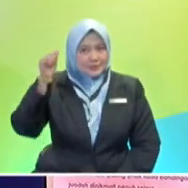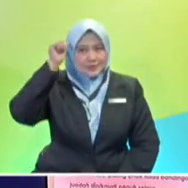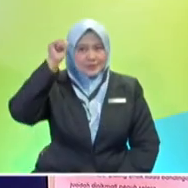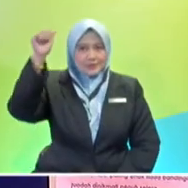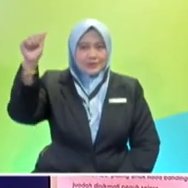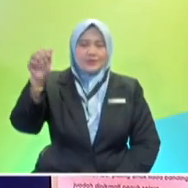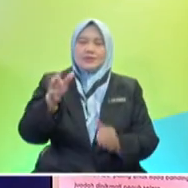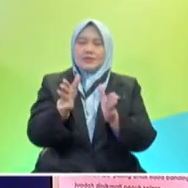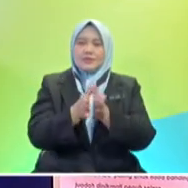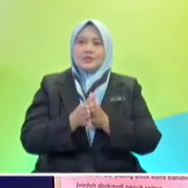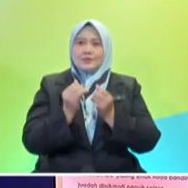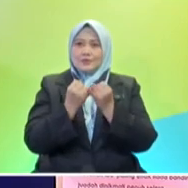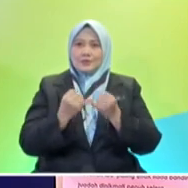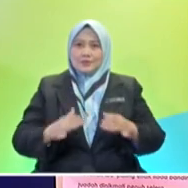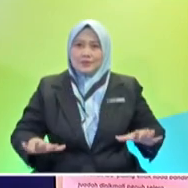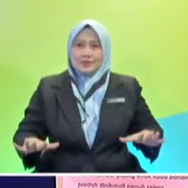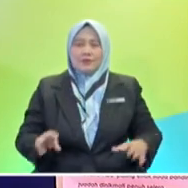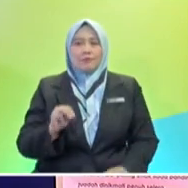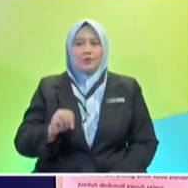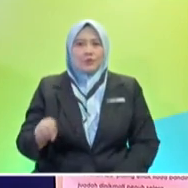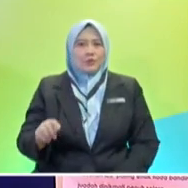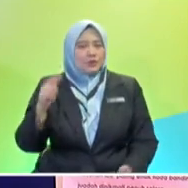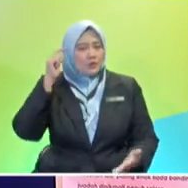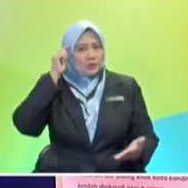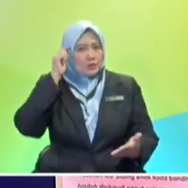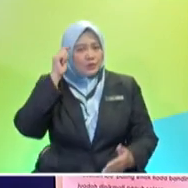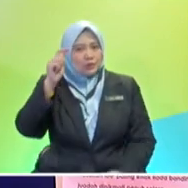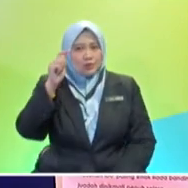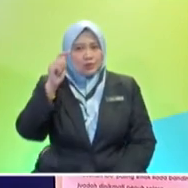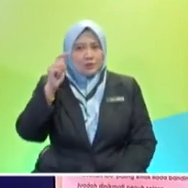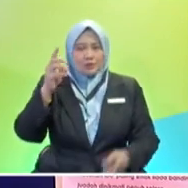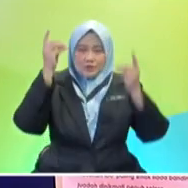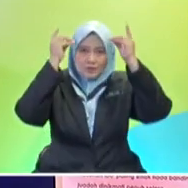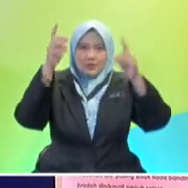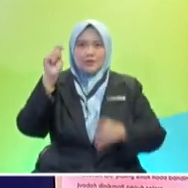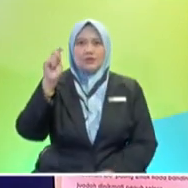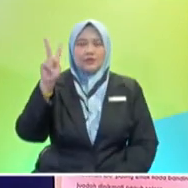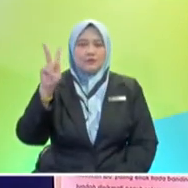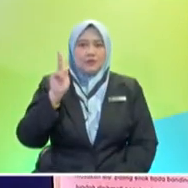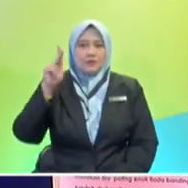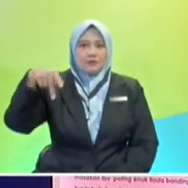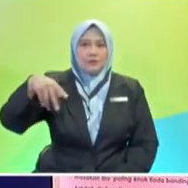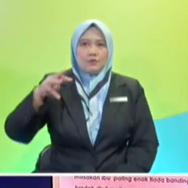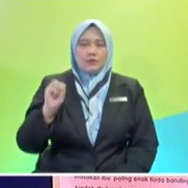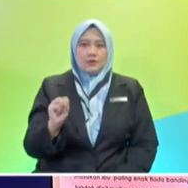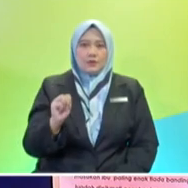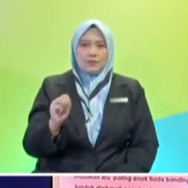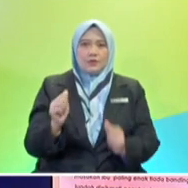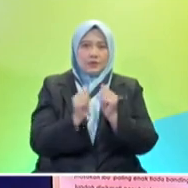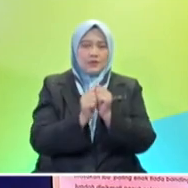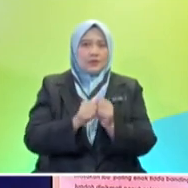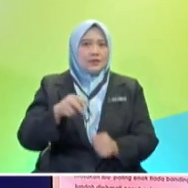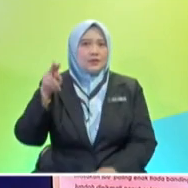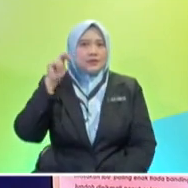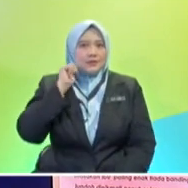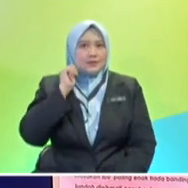Assalamualaikum, salam sejahtera. Murid-murid sedang menonton saluran Didik TV KPM. Saya Nisa K akan bersama murid-murid bagi slot